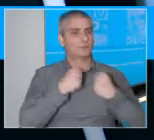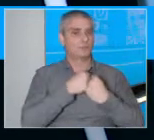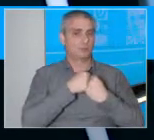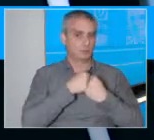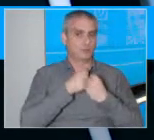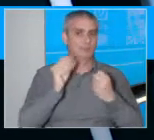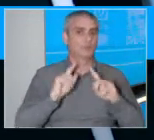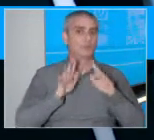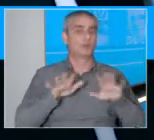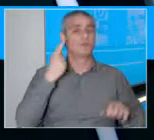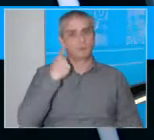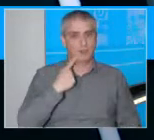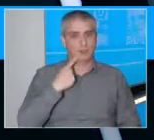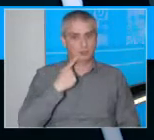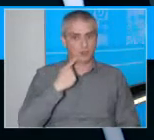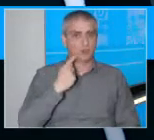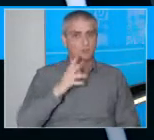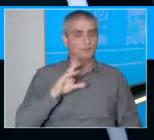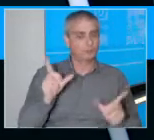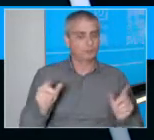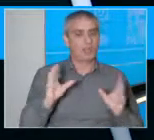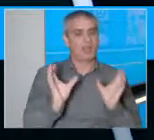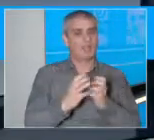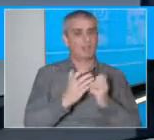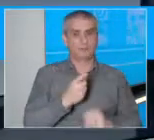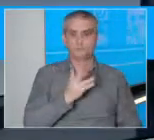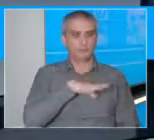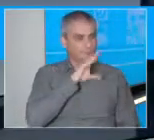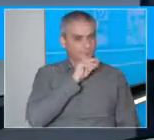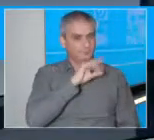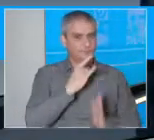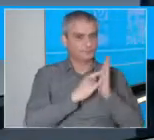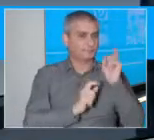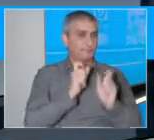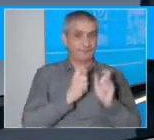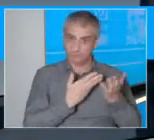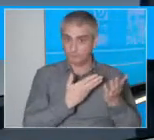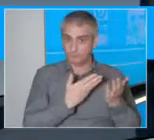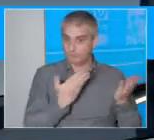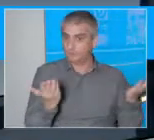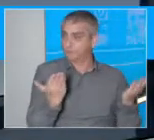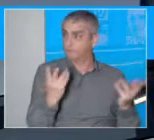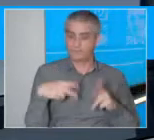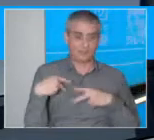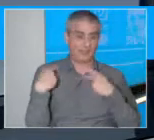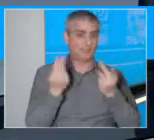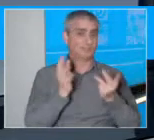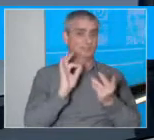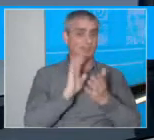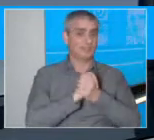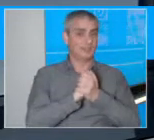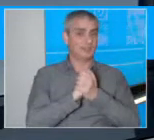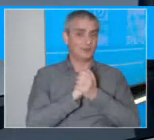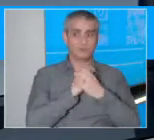עם תופעות פליליות בשולי החברה האזרחית. בואו נדבר בצלאל סמוטריץ' על חוק האזרחות. הנה, חזרתה של